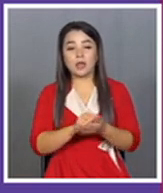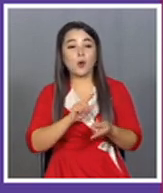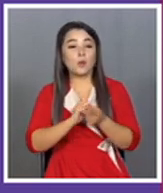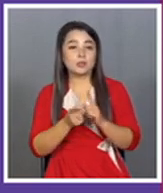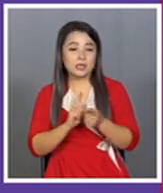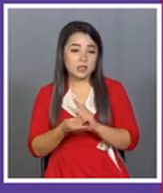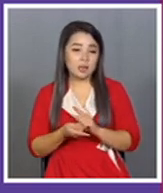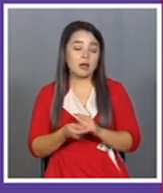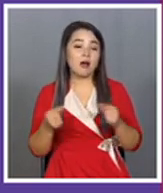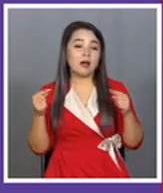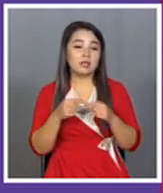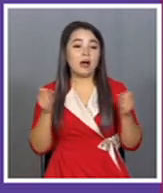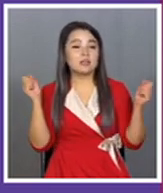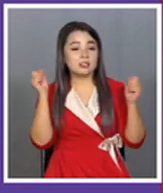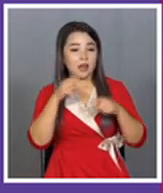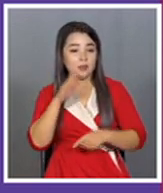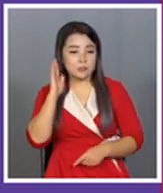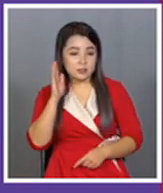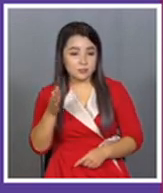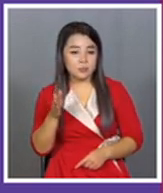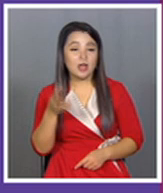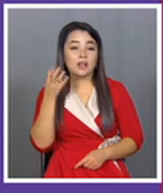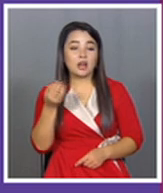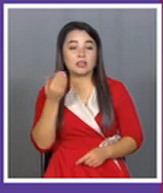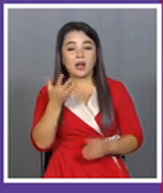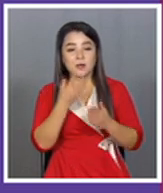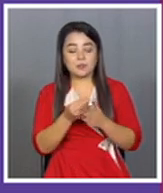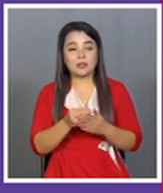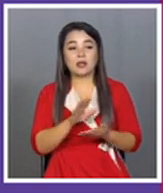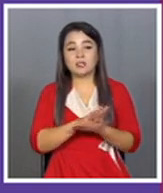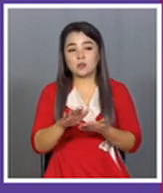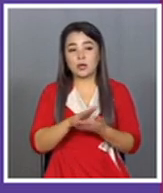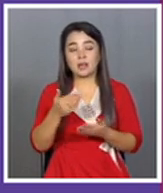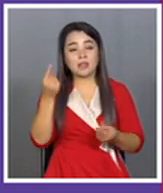өзгерістерді анықтаймыз және ағартушылық дәуір